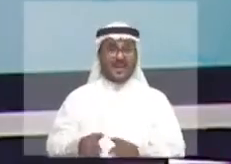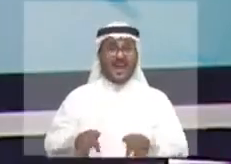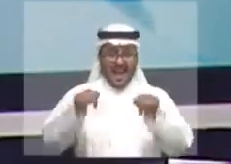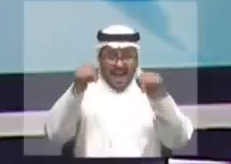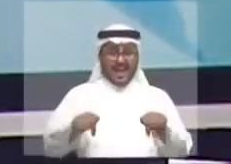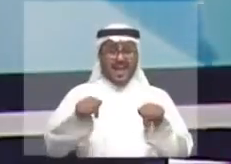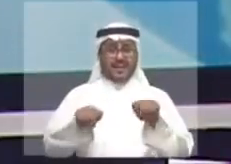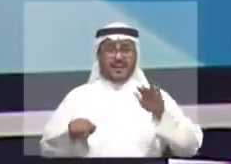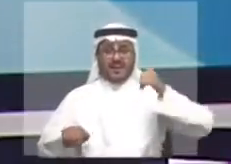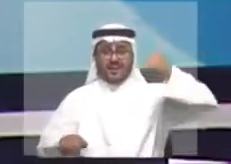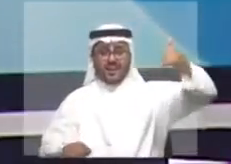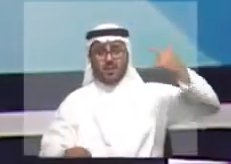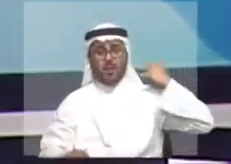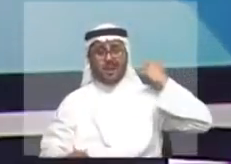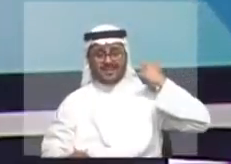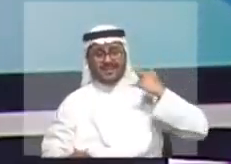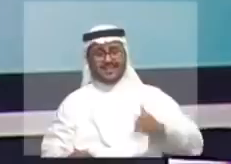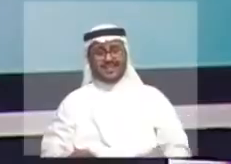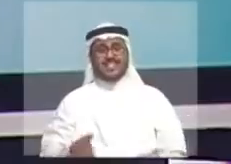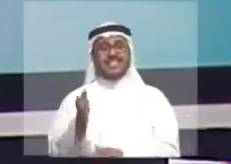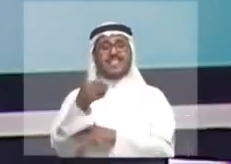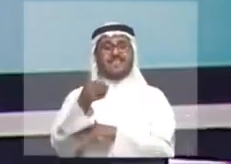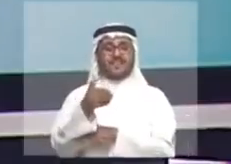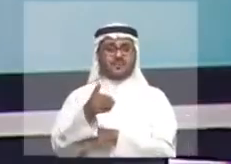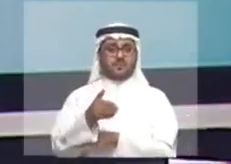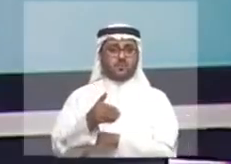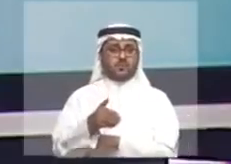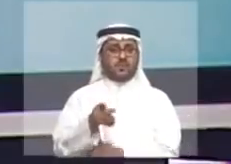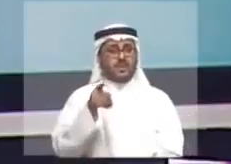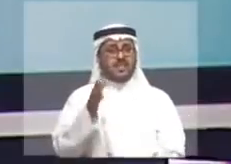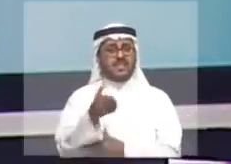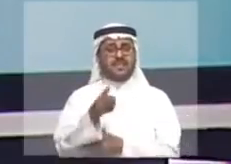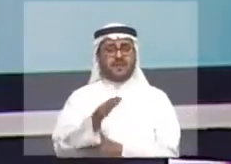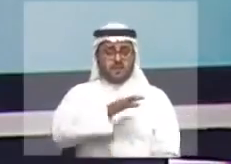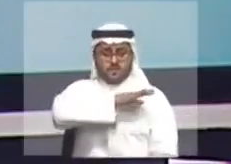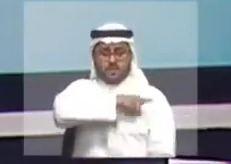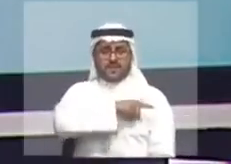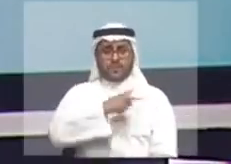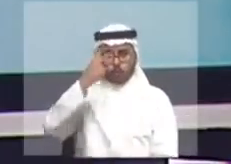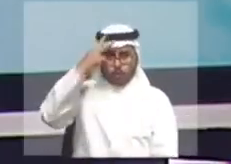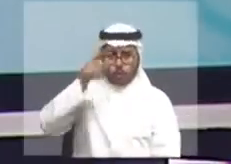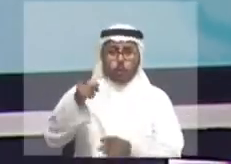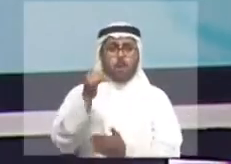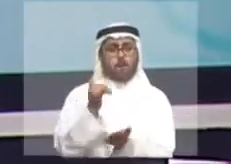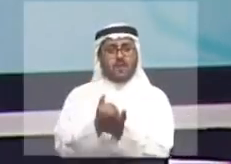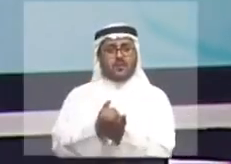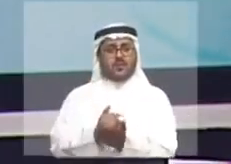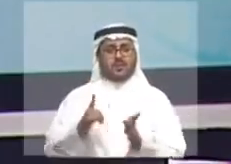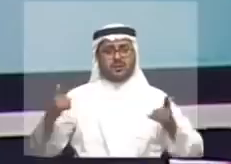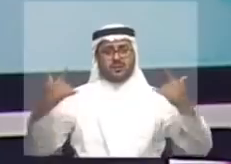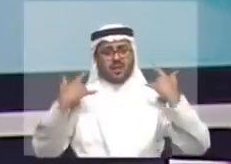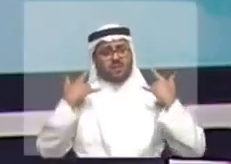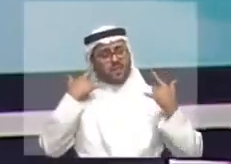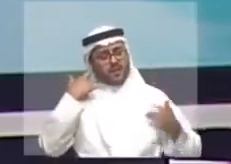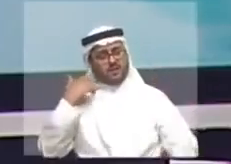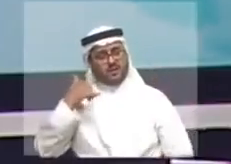ومباشرة عبر الهاتف ينضم إلينا سعادة السفير باسم عبد الله الأغا سفير دولة فلسطين لدى المملكة. مرحبا بك